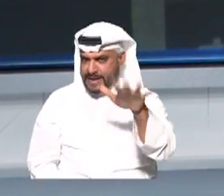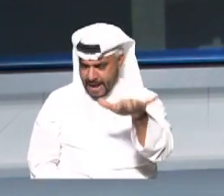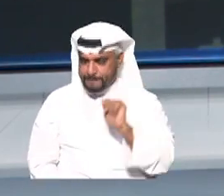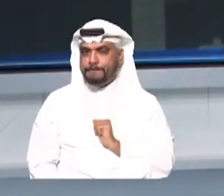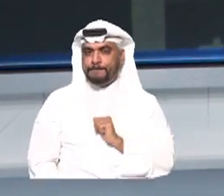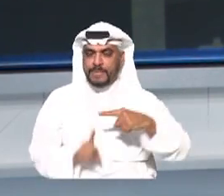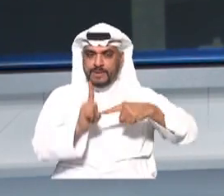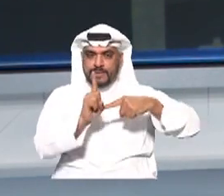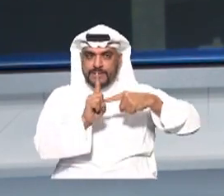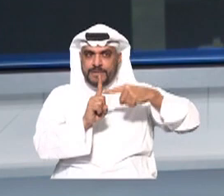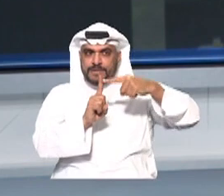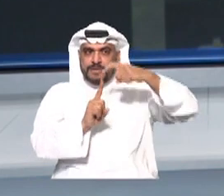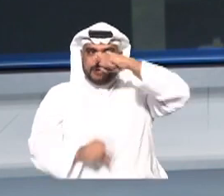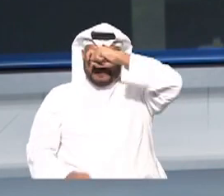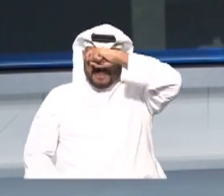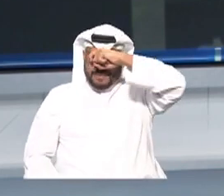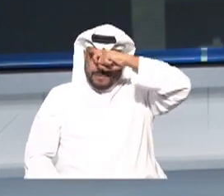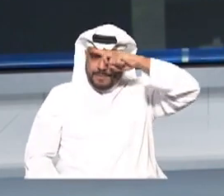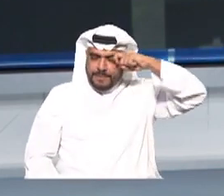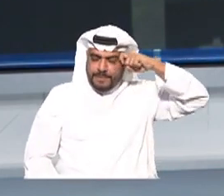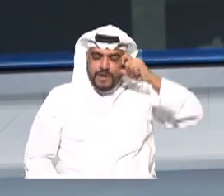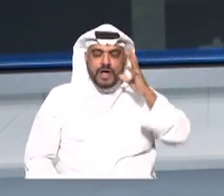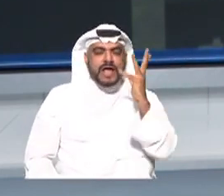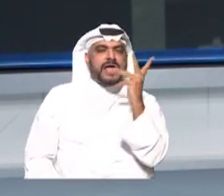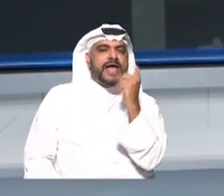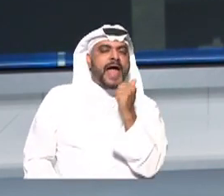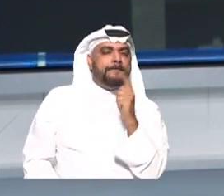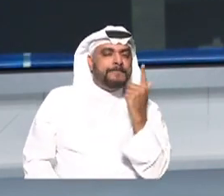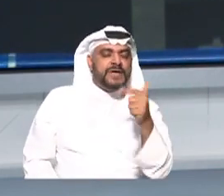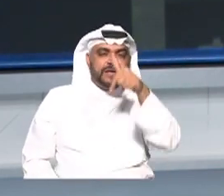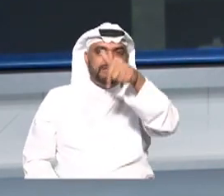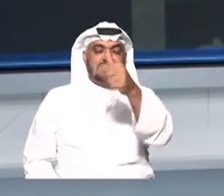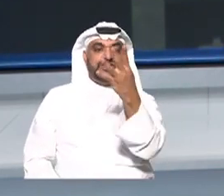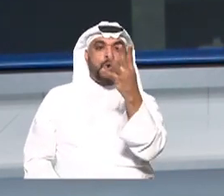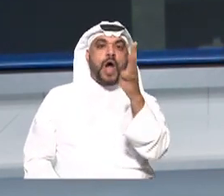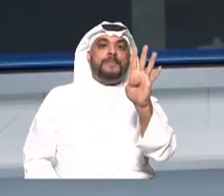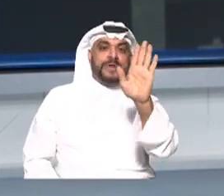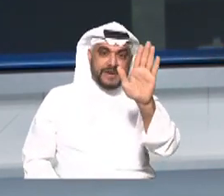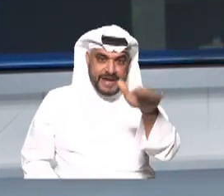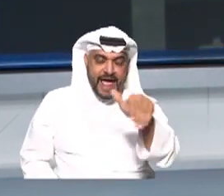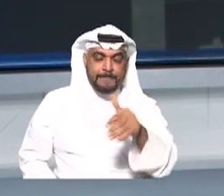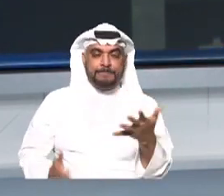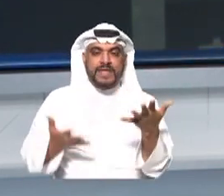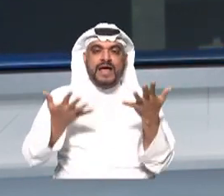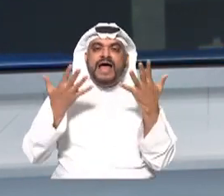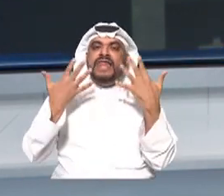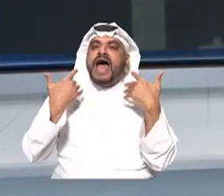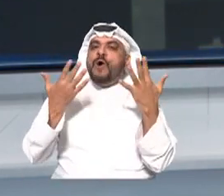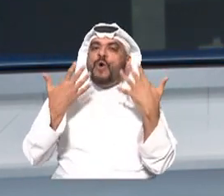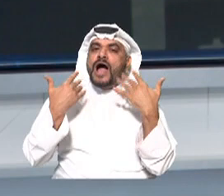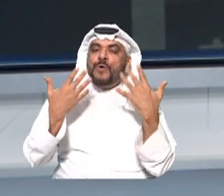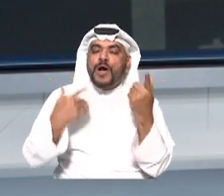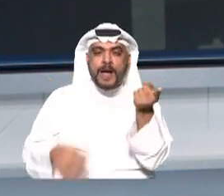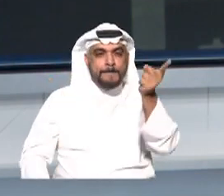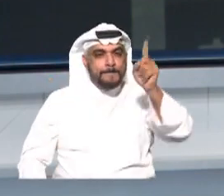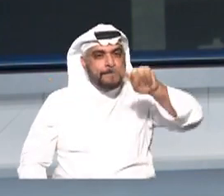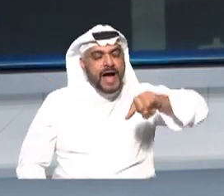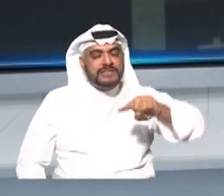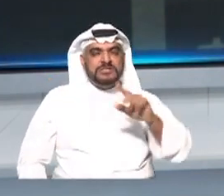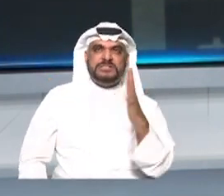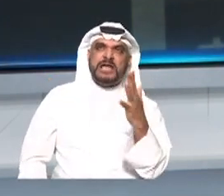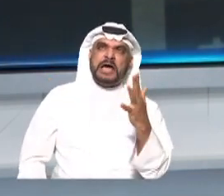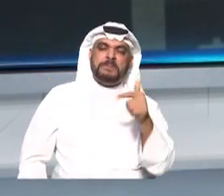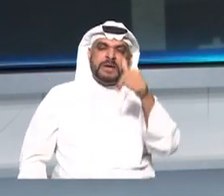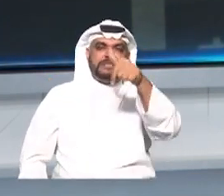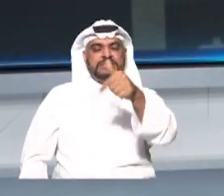45 كيلومتر في الساعة، ورح تبدي أيضا تتحول تدريجيا إلى رياح شمالية غربية مع نهاية نهار يوم الغد، ورح تستمر معنا